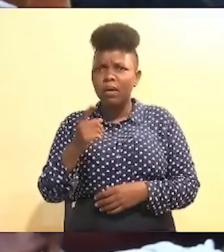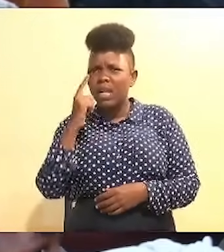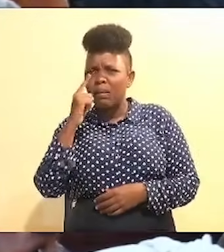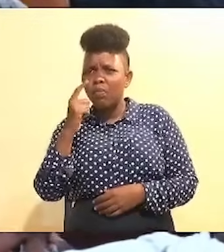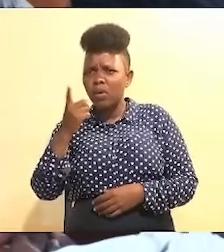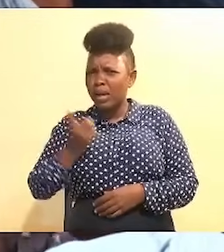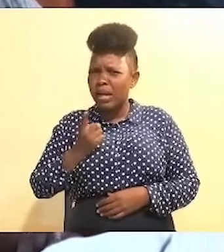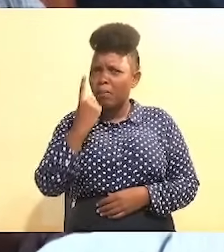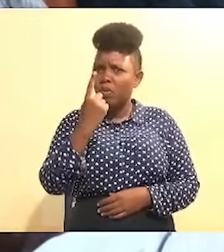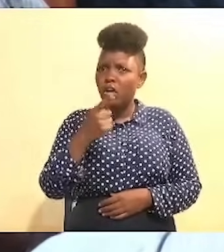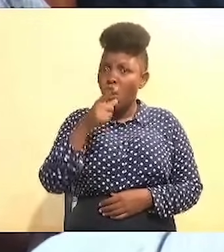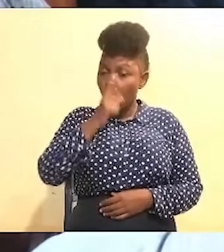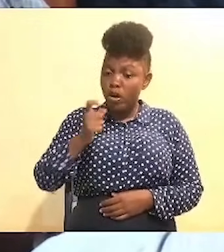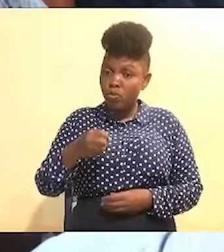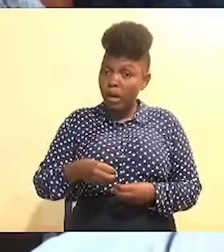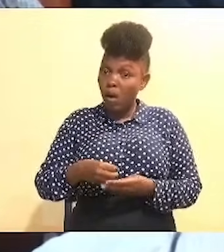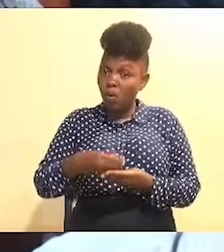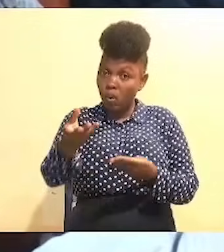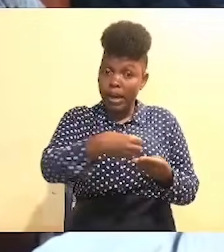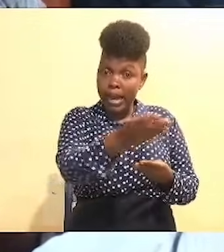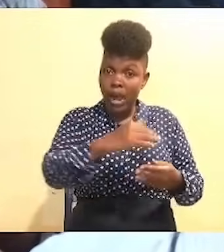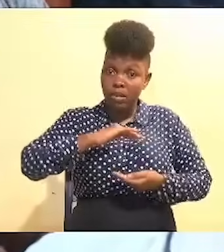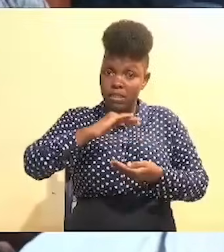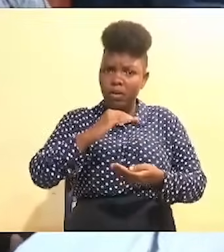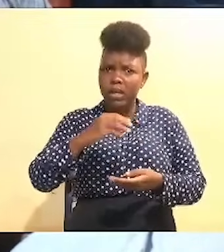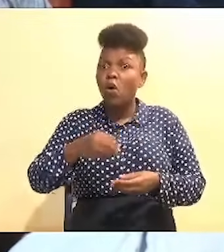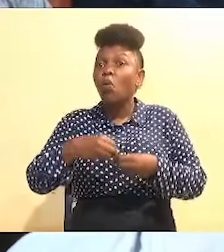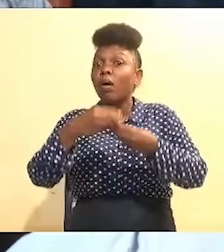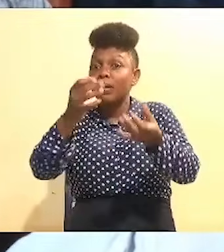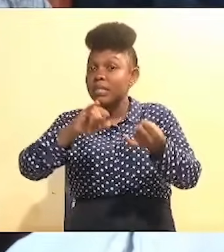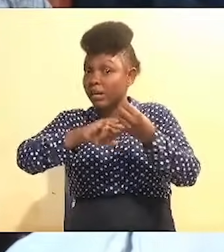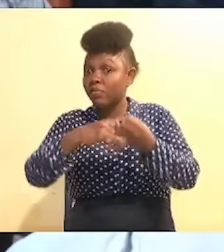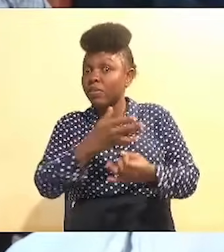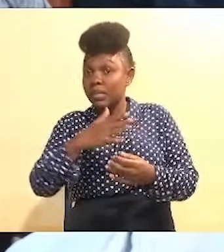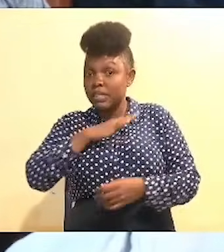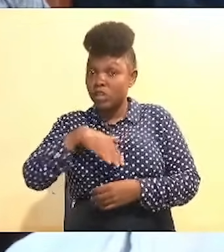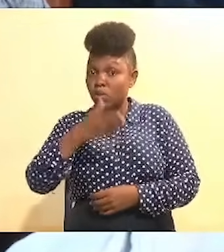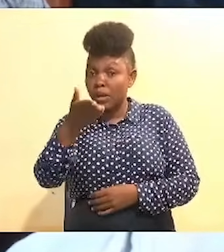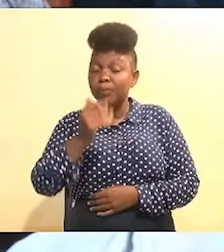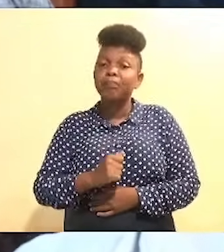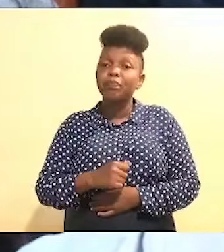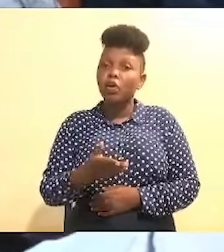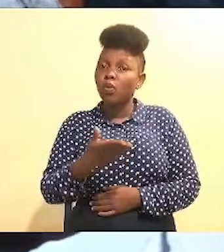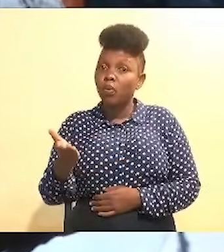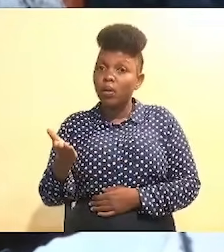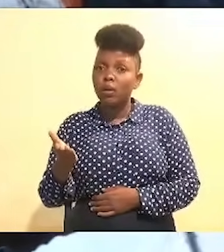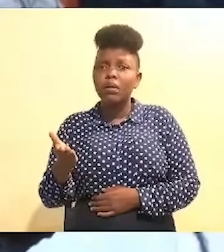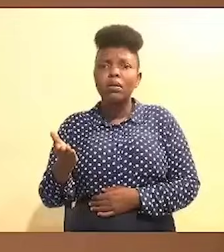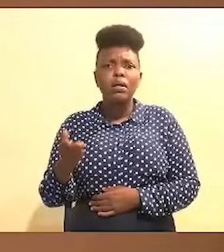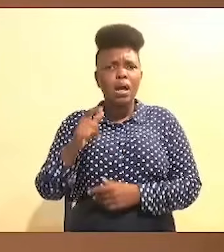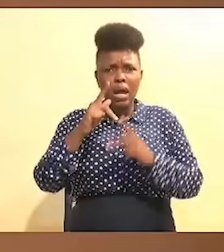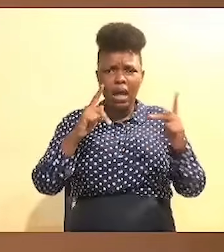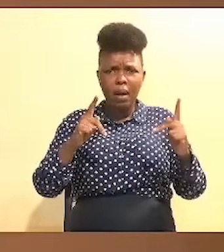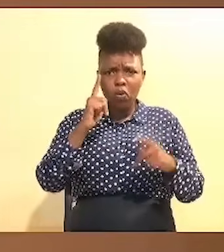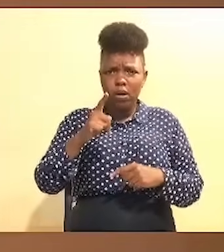Wale wanaogawa zile zawadi za vitabu, naomba muweze kuwahudumia marafiki zetu hao hapo. Na kuna wengine naona upande huu. Kama kuna mtu